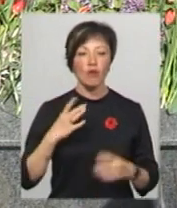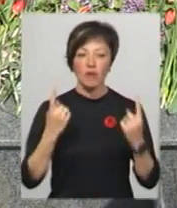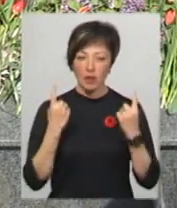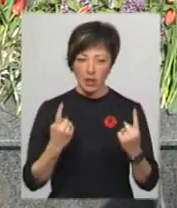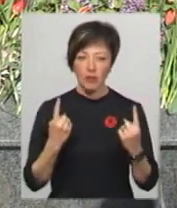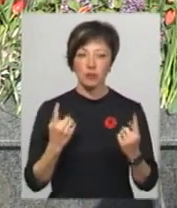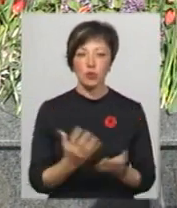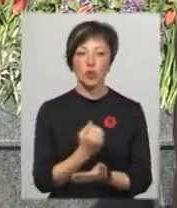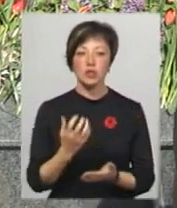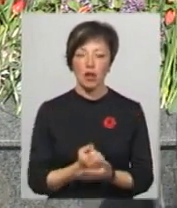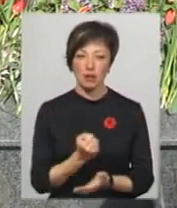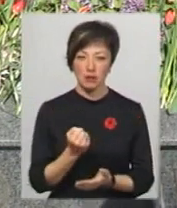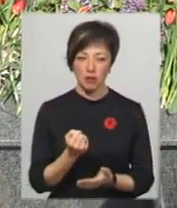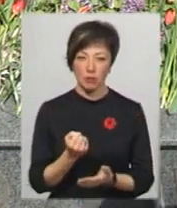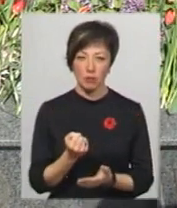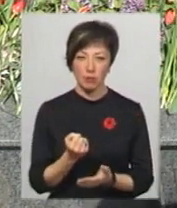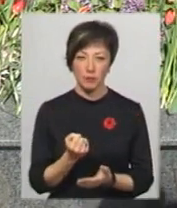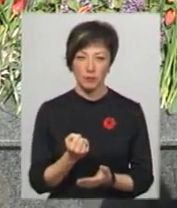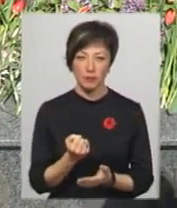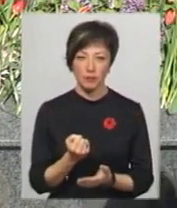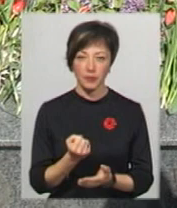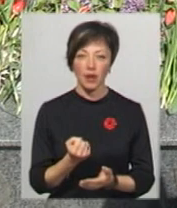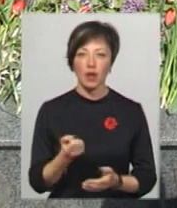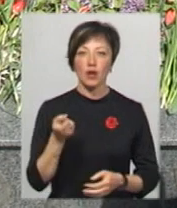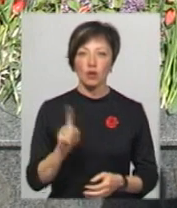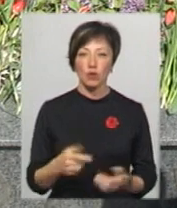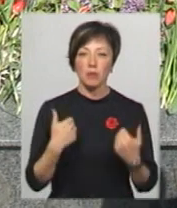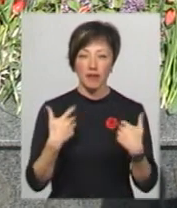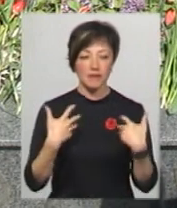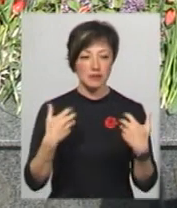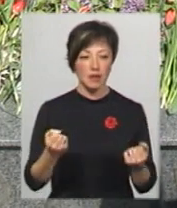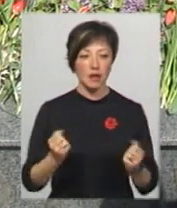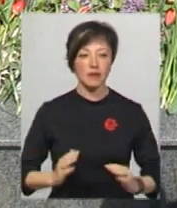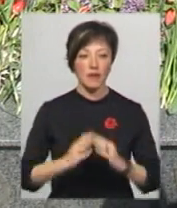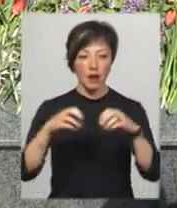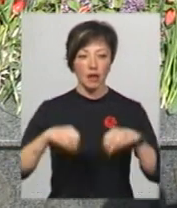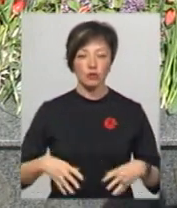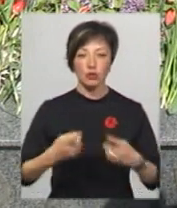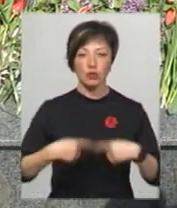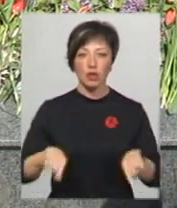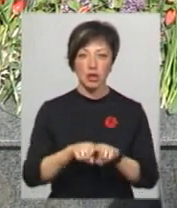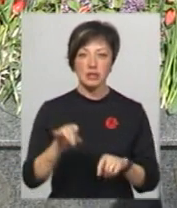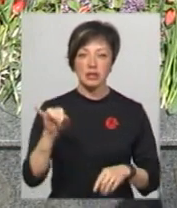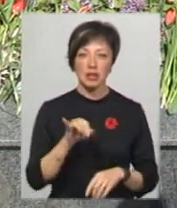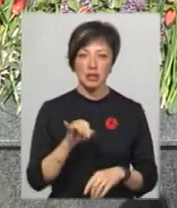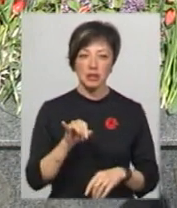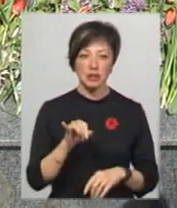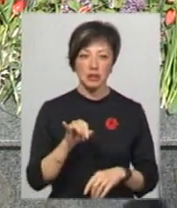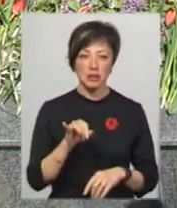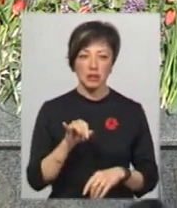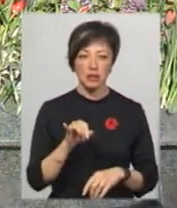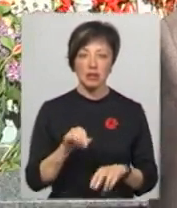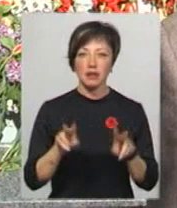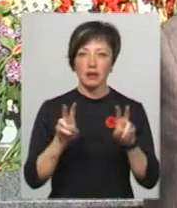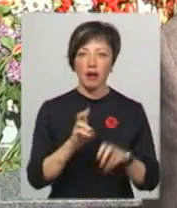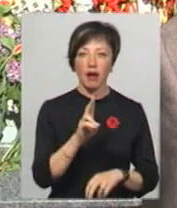великим достиженням. То мене взяли в ракетну частину, і «Катюша» колись